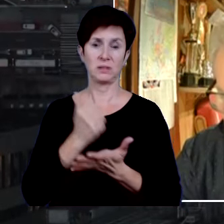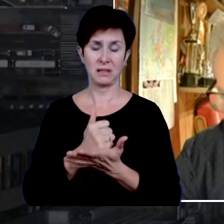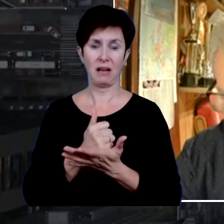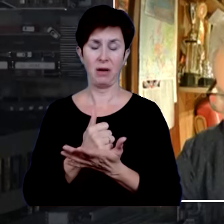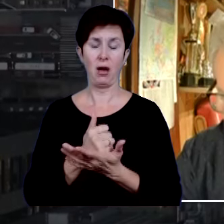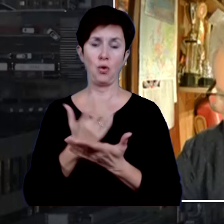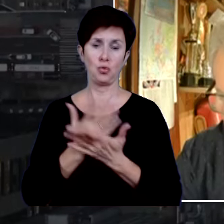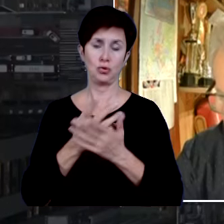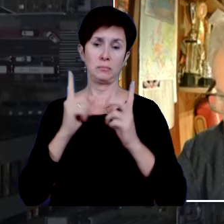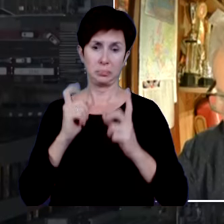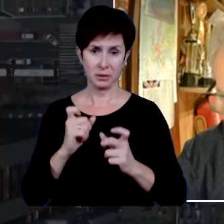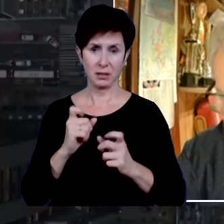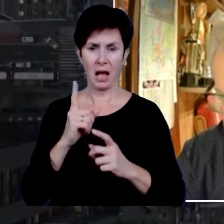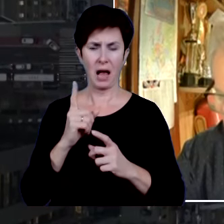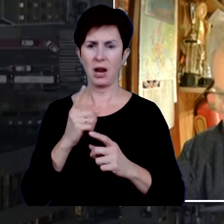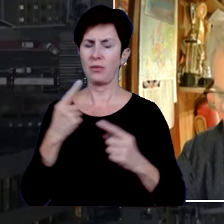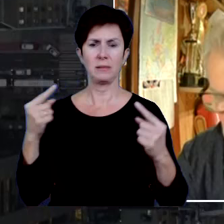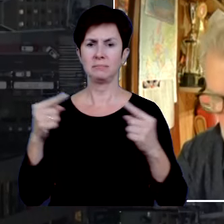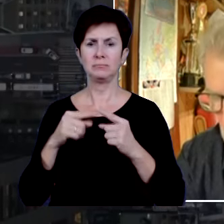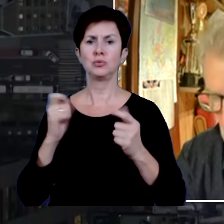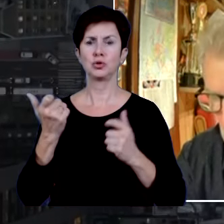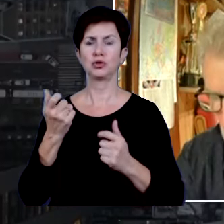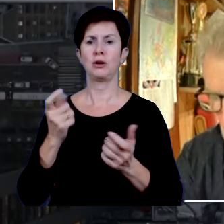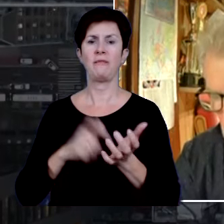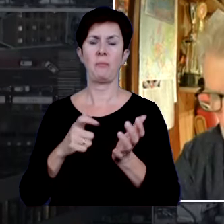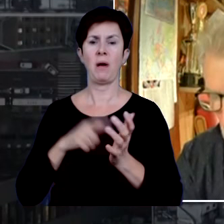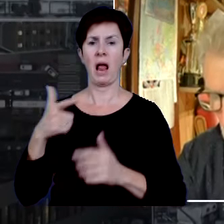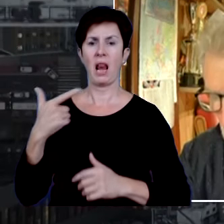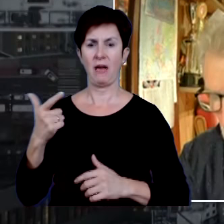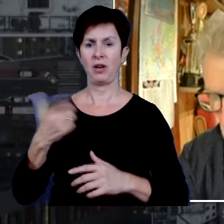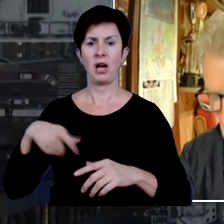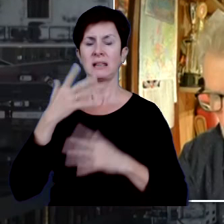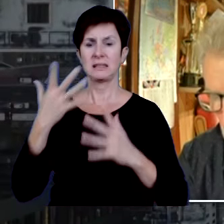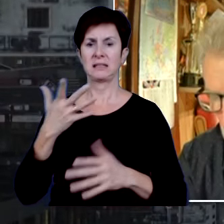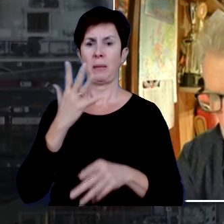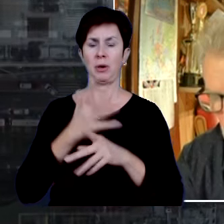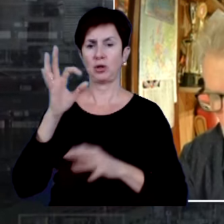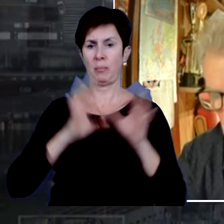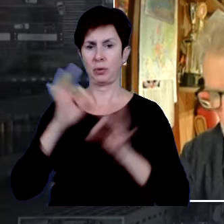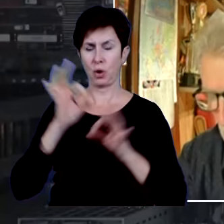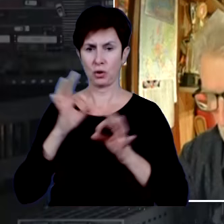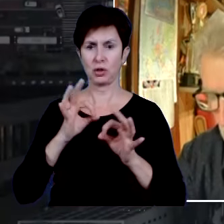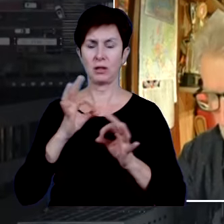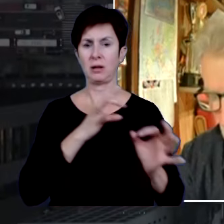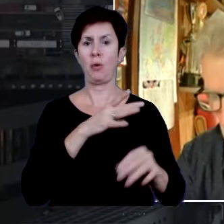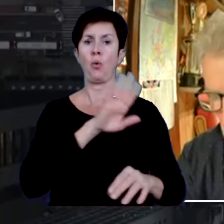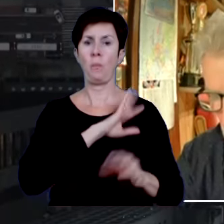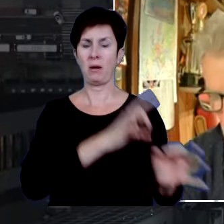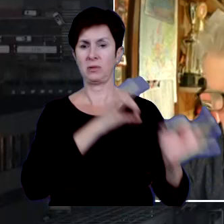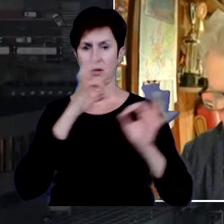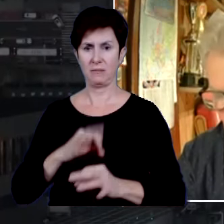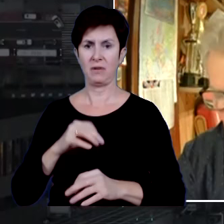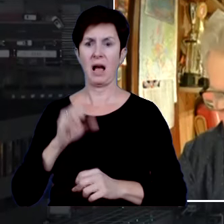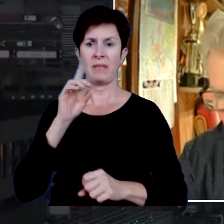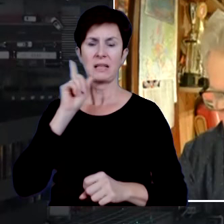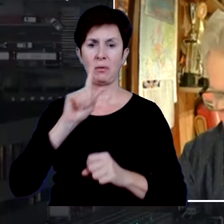ona nie odpowiada nawet oczekiwaniom lewicy, bo państwo chcieli, żeby ona wynosiła 50% uposażenia zmarłego małżonka, a ona wynosi